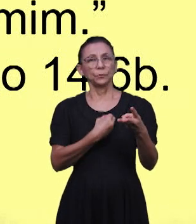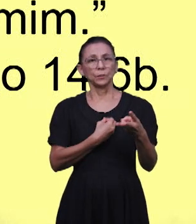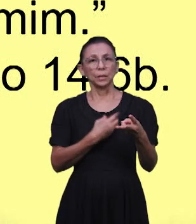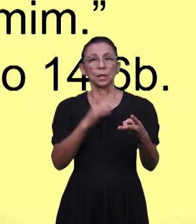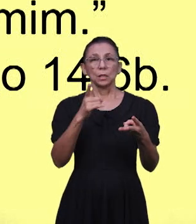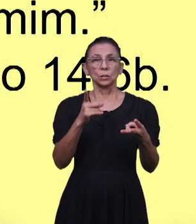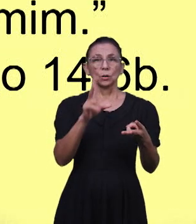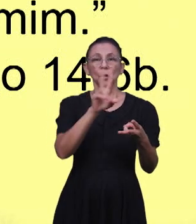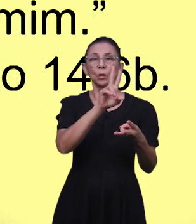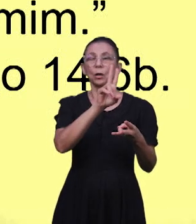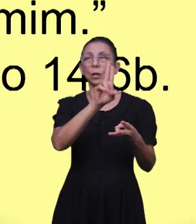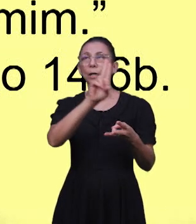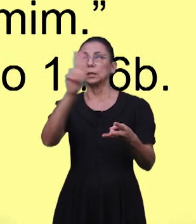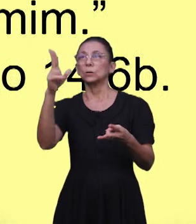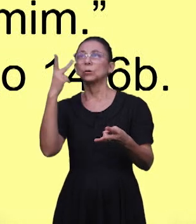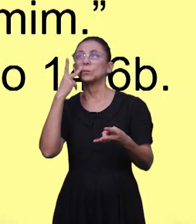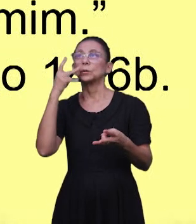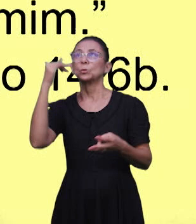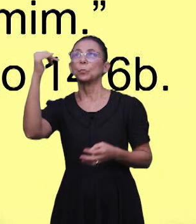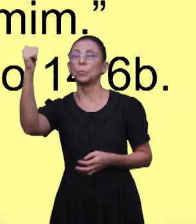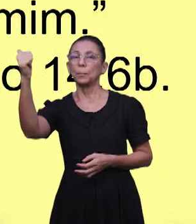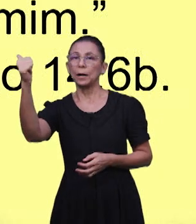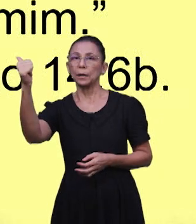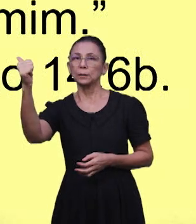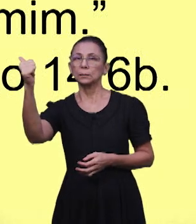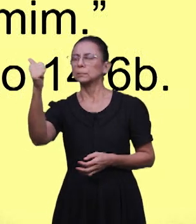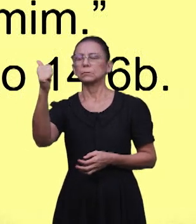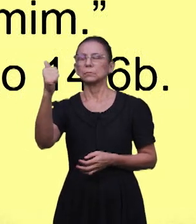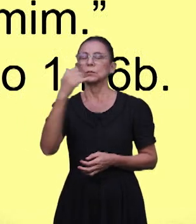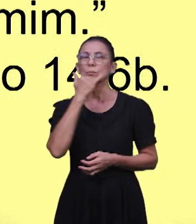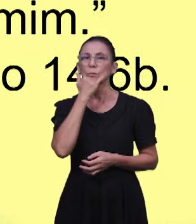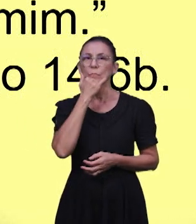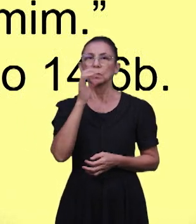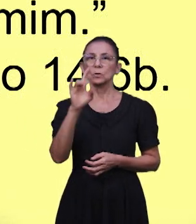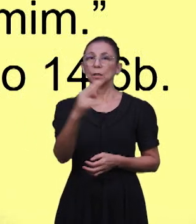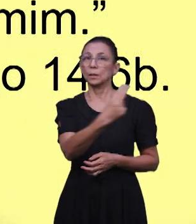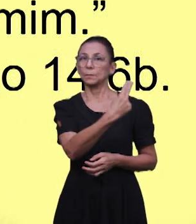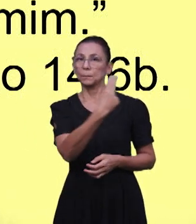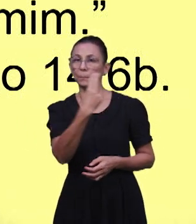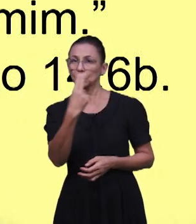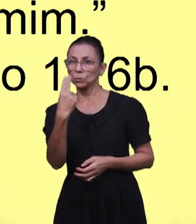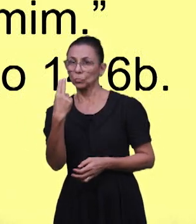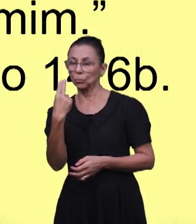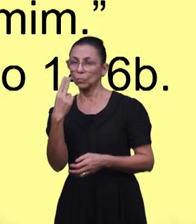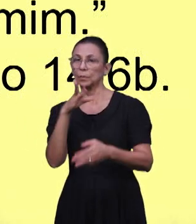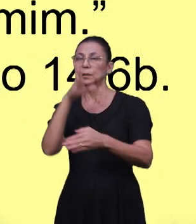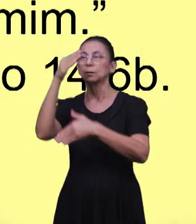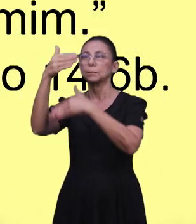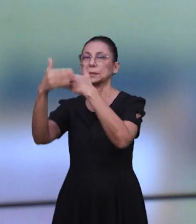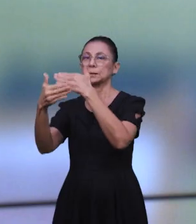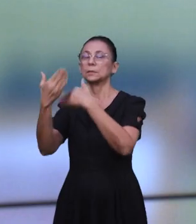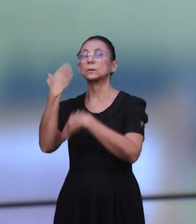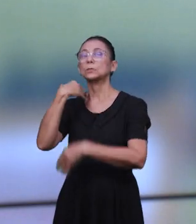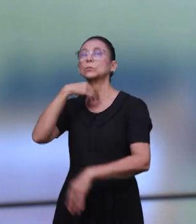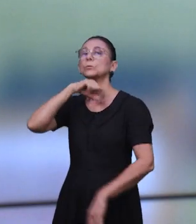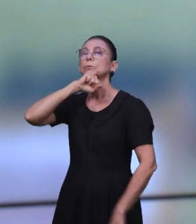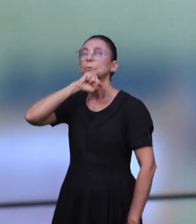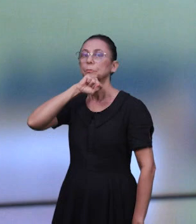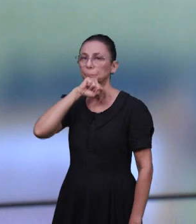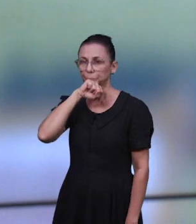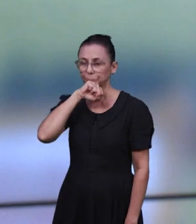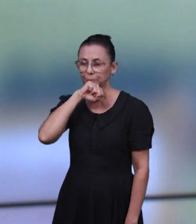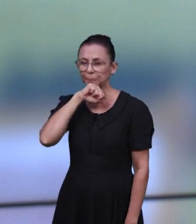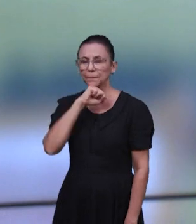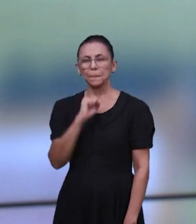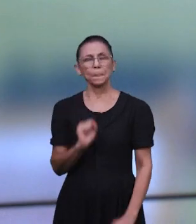moi. Jean 14, 6, la partie B du verset. Et quand Jésus parlait